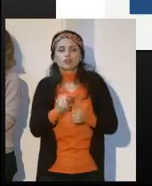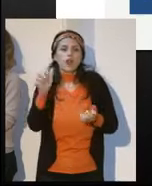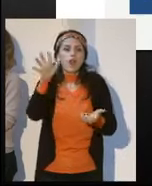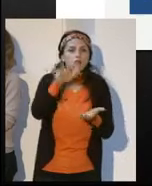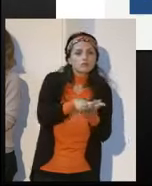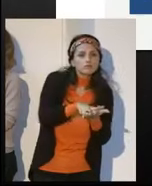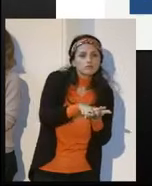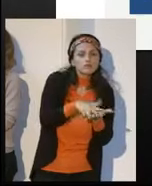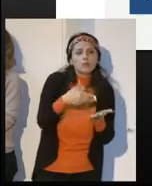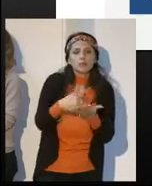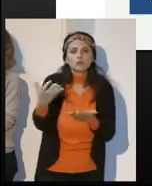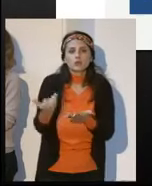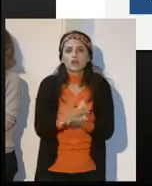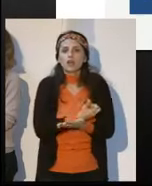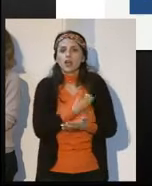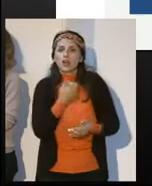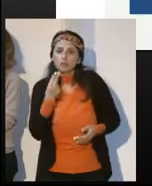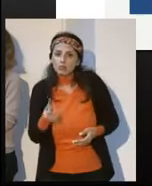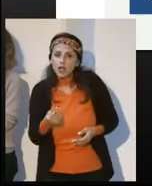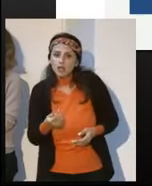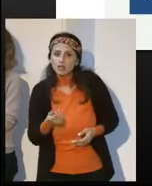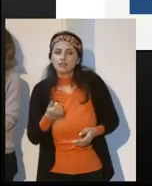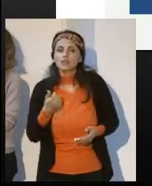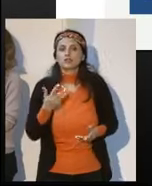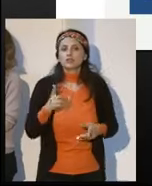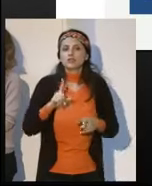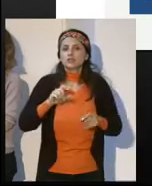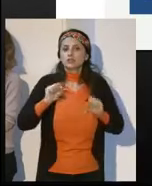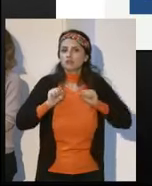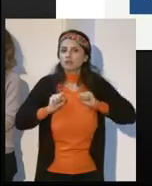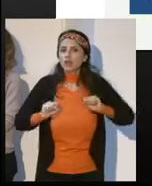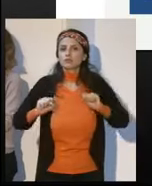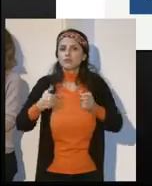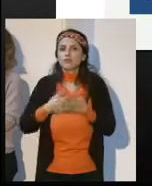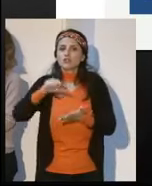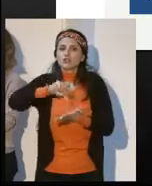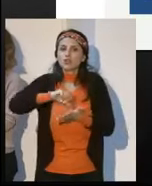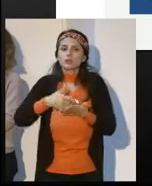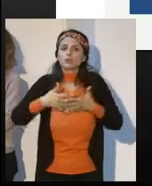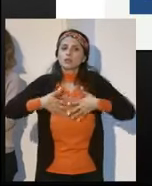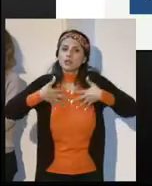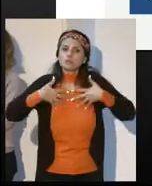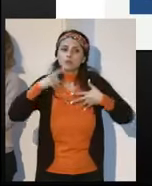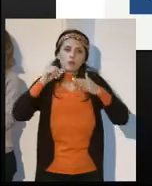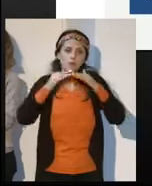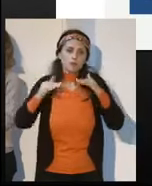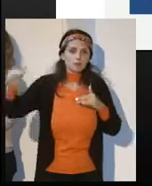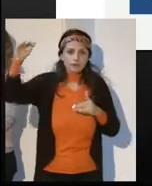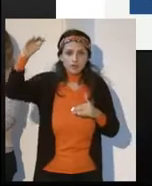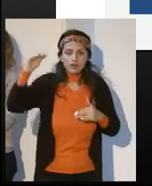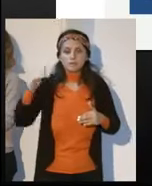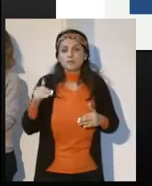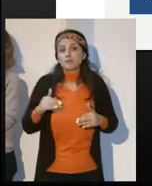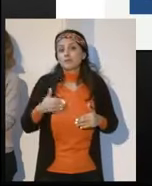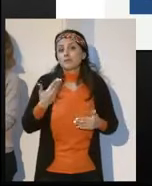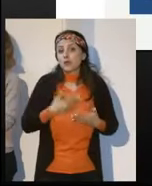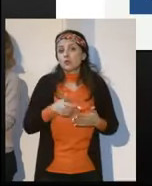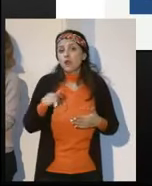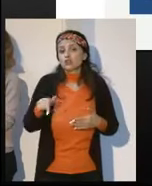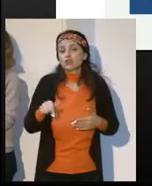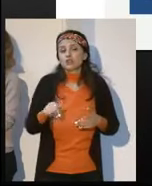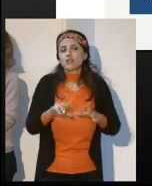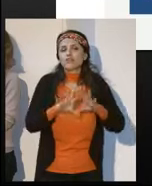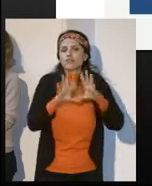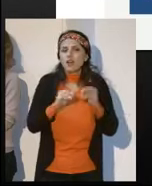si se asigura ca vor înființa centre respira pentru adulti pentru aceste familii